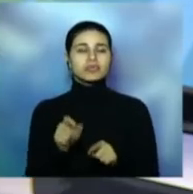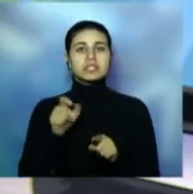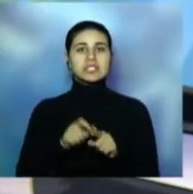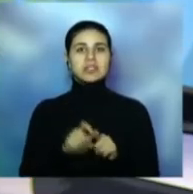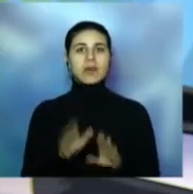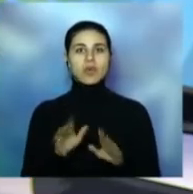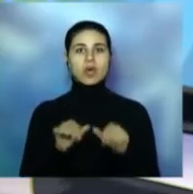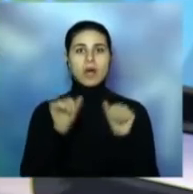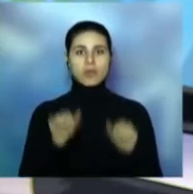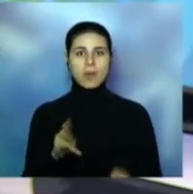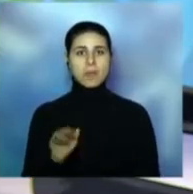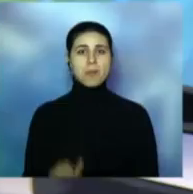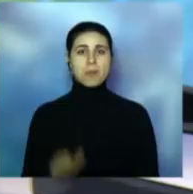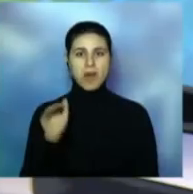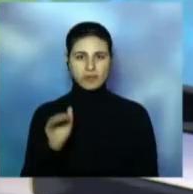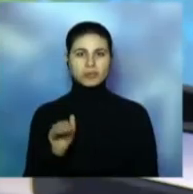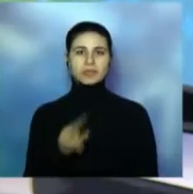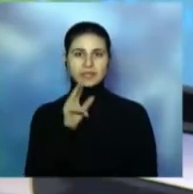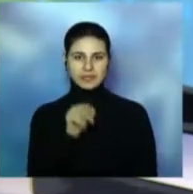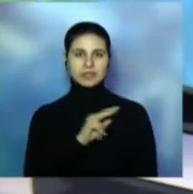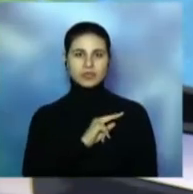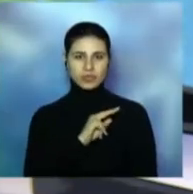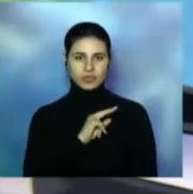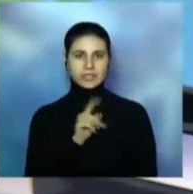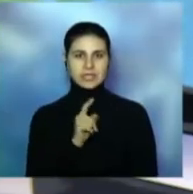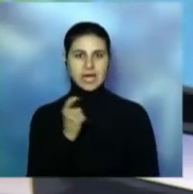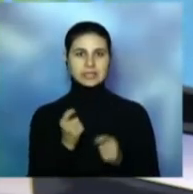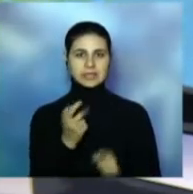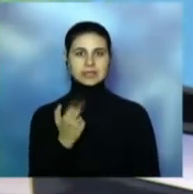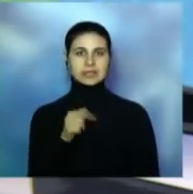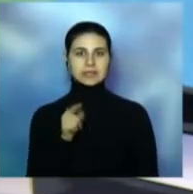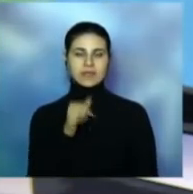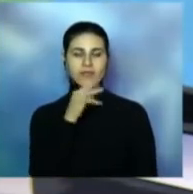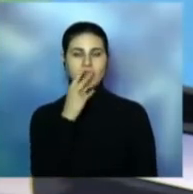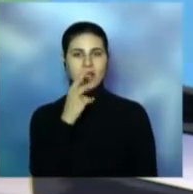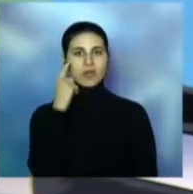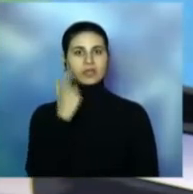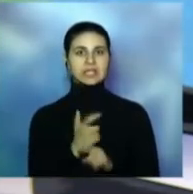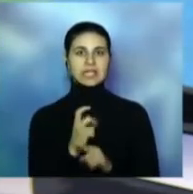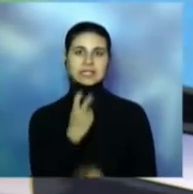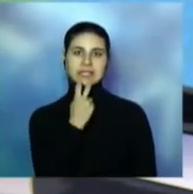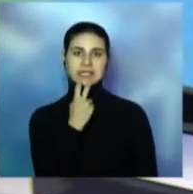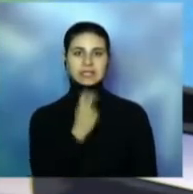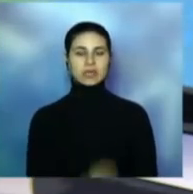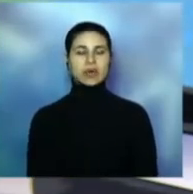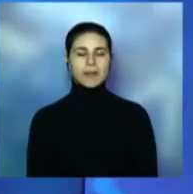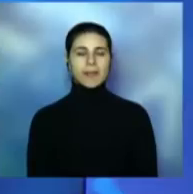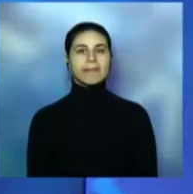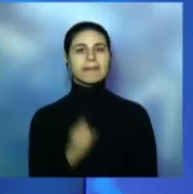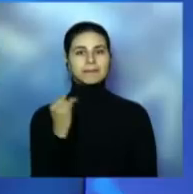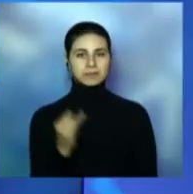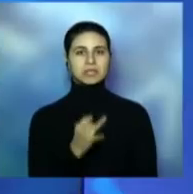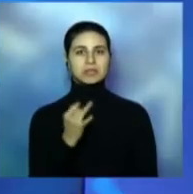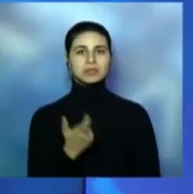სიტყვიერად გაფორმებული, თორე პატარა ბავშვები მშვენივრად კუჭკუჭებენ რაღაცაზე, ხო, რაც მათ ეჩვენებათ, რომ ძალიან სასაცილო. მოდით ასაკობრივად გავყვეთ.